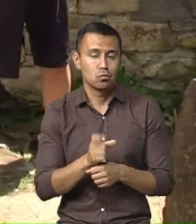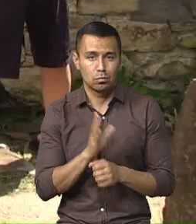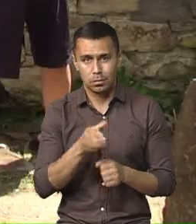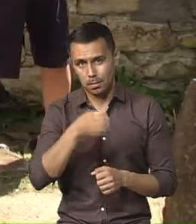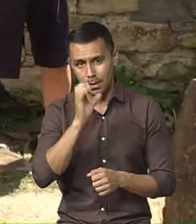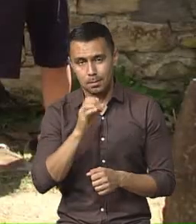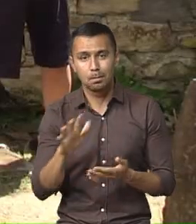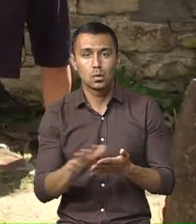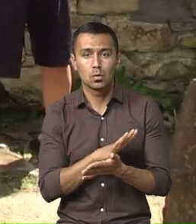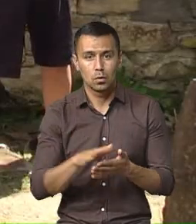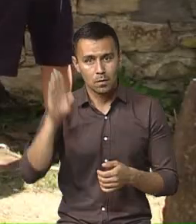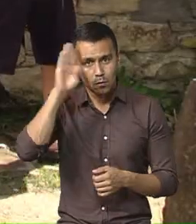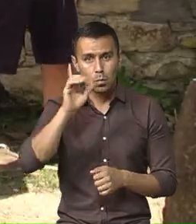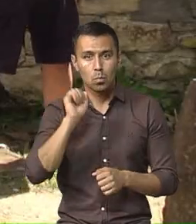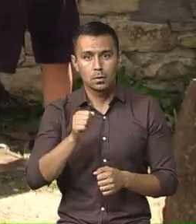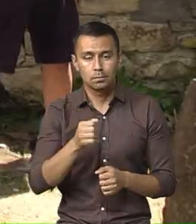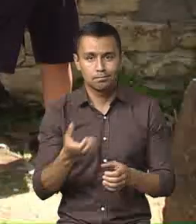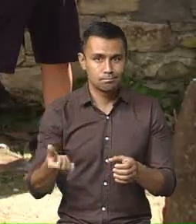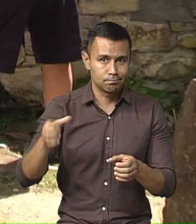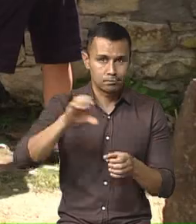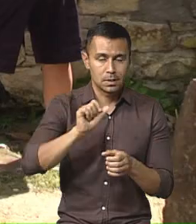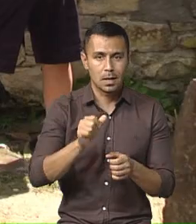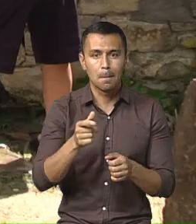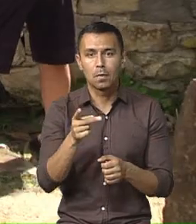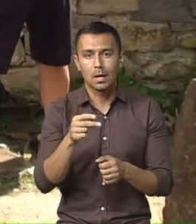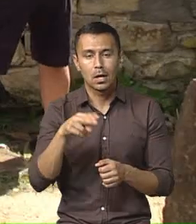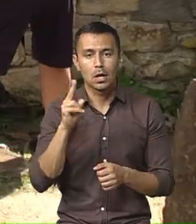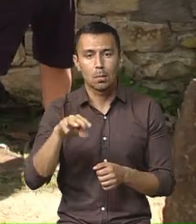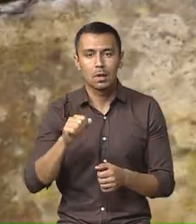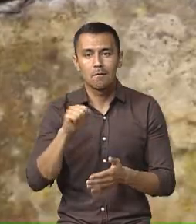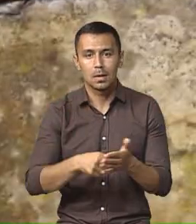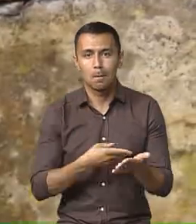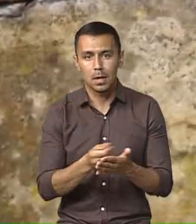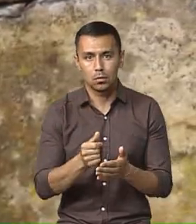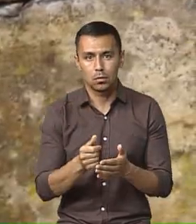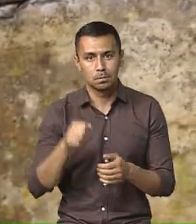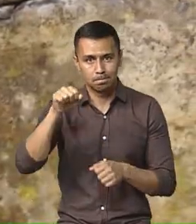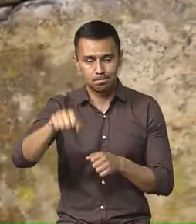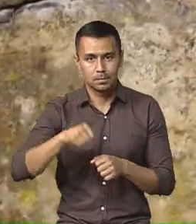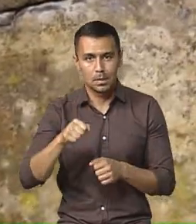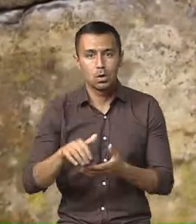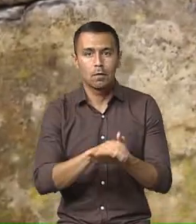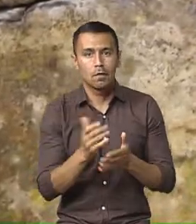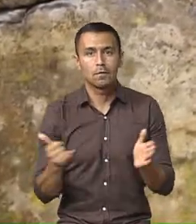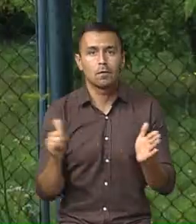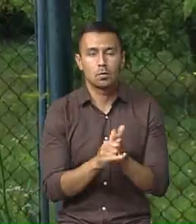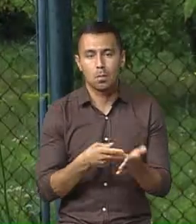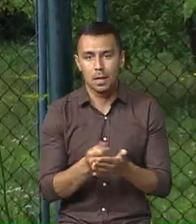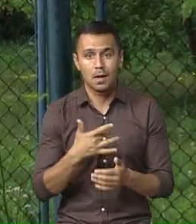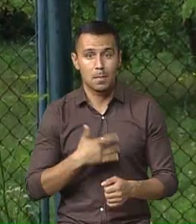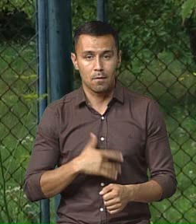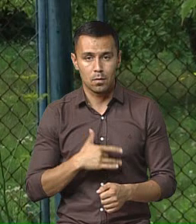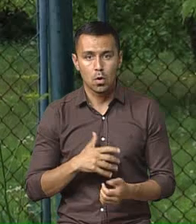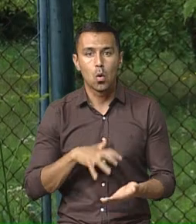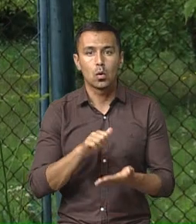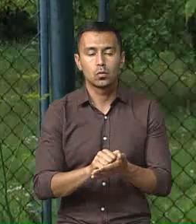Безкоштовно з Бручанську воду можна набрати за 1,5 кілометри від платного бювету. Товариство, яке встановило плату за мінеральну воду, орендує